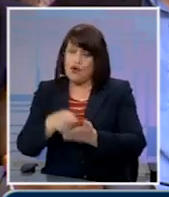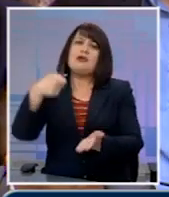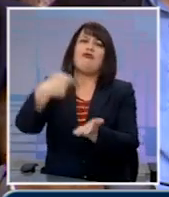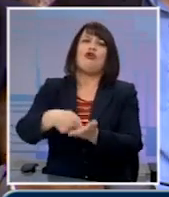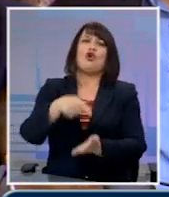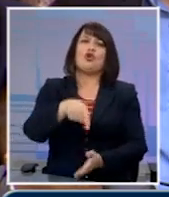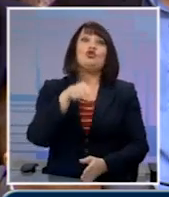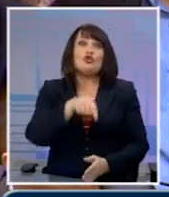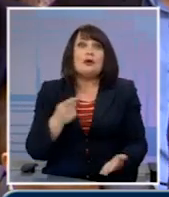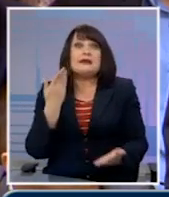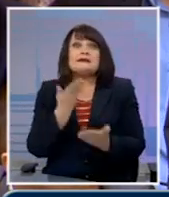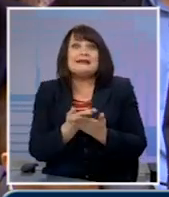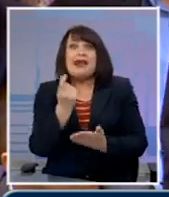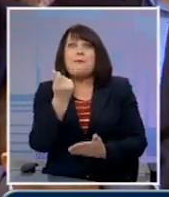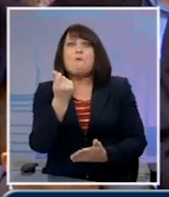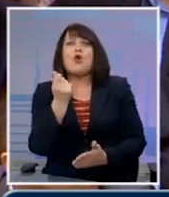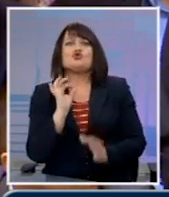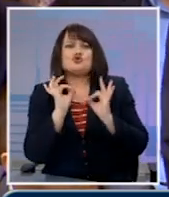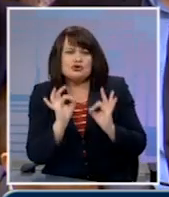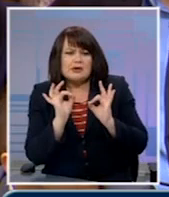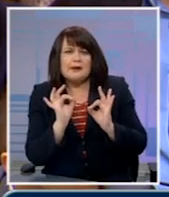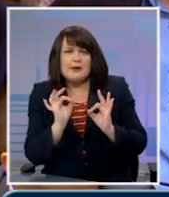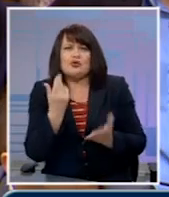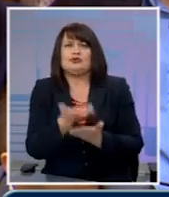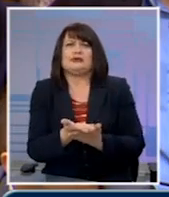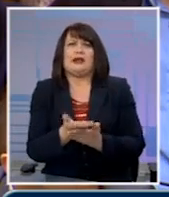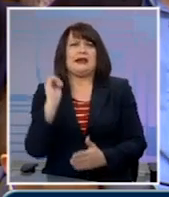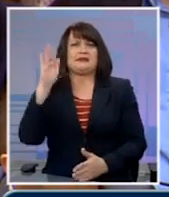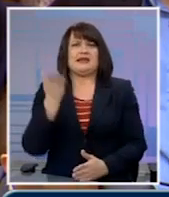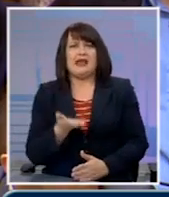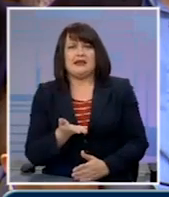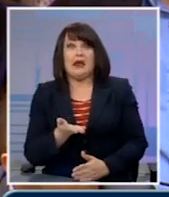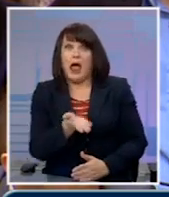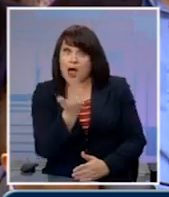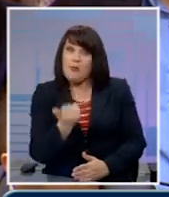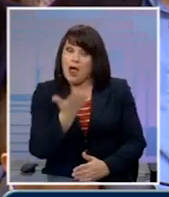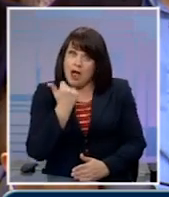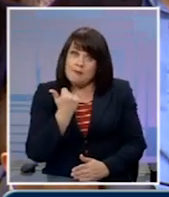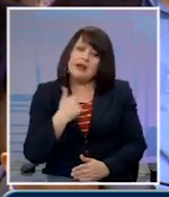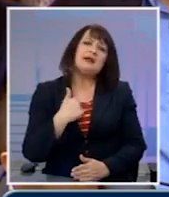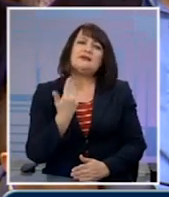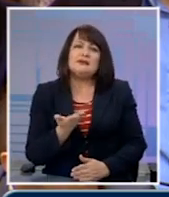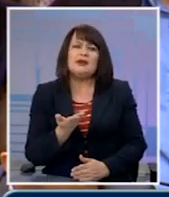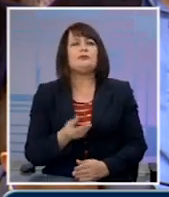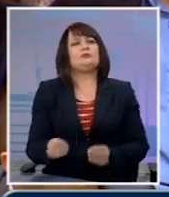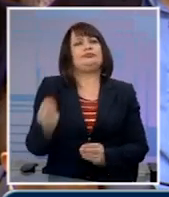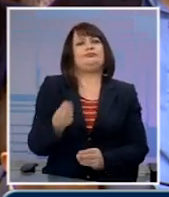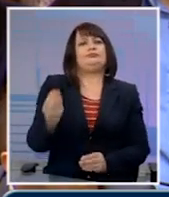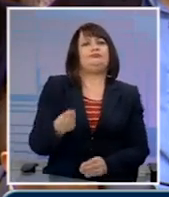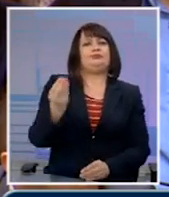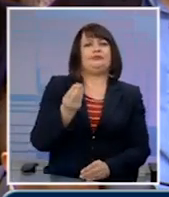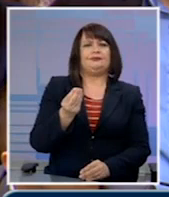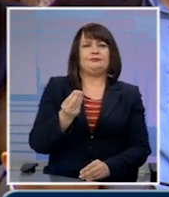ζητάνε συγκεκριμένο ποσό το οποίο ποσό εάν δεν εκπληρωθεί έρχονται άλλα πράγματα